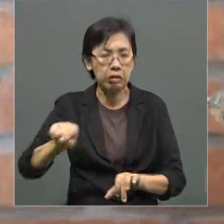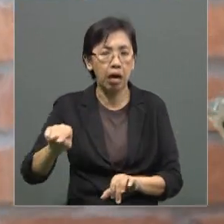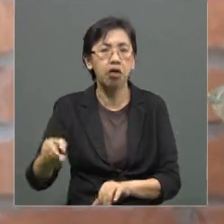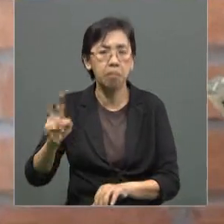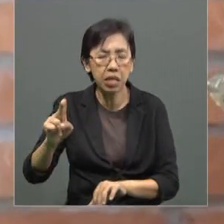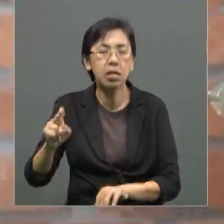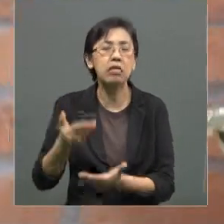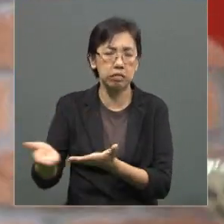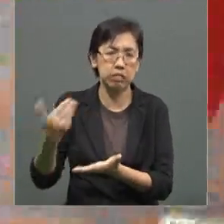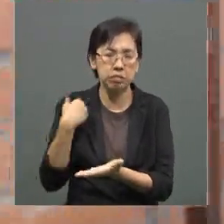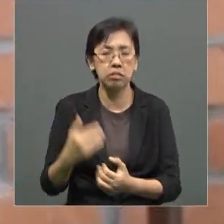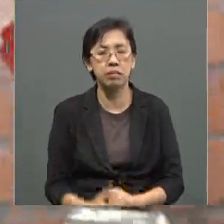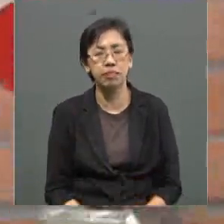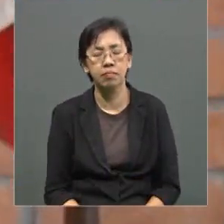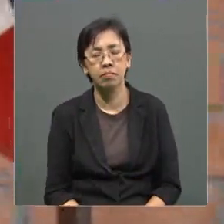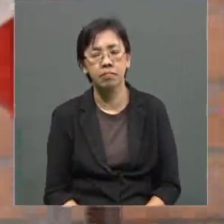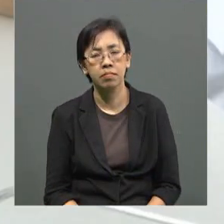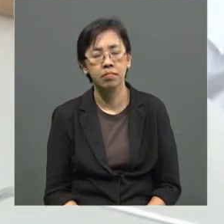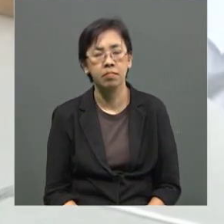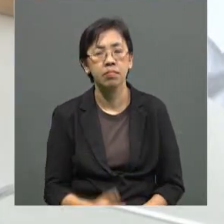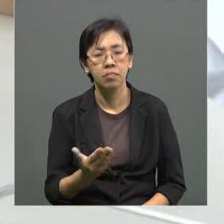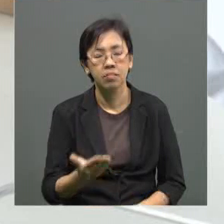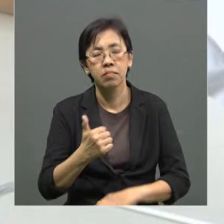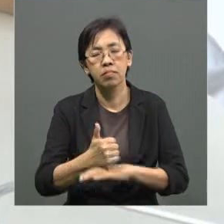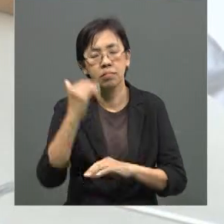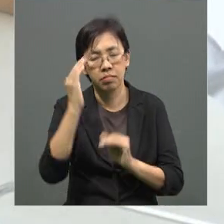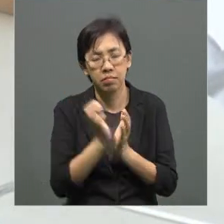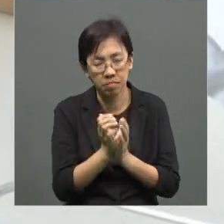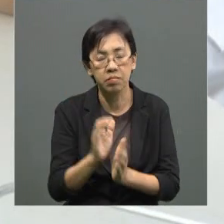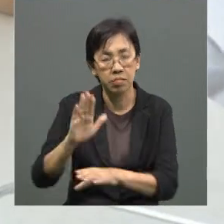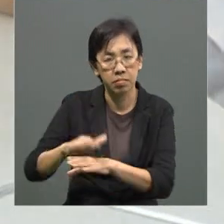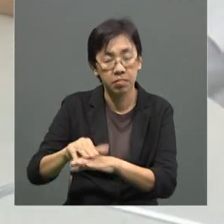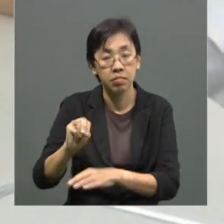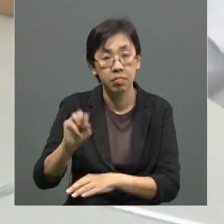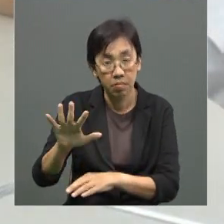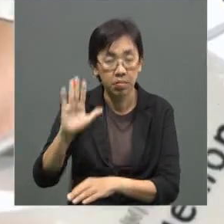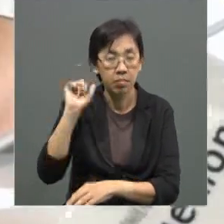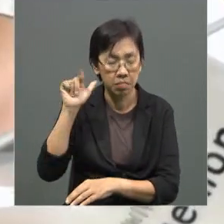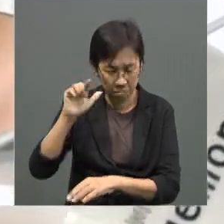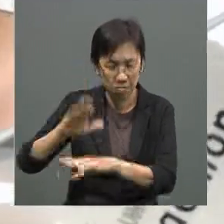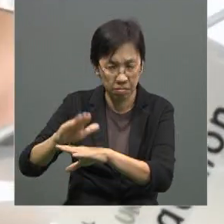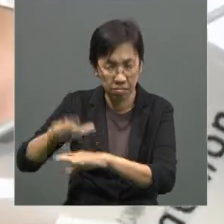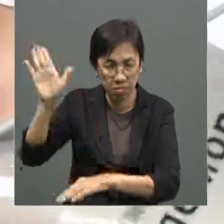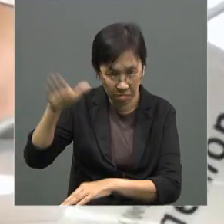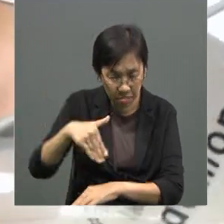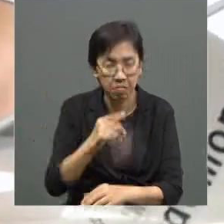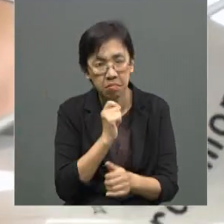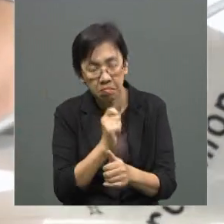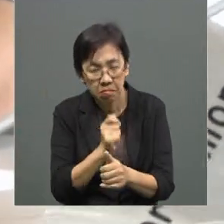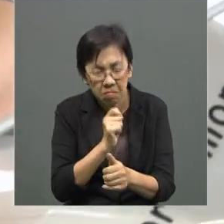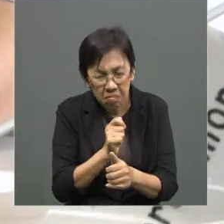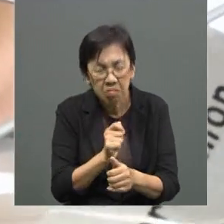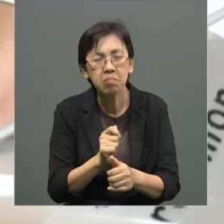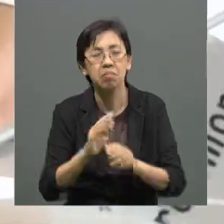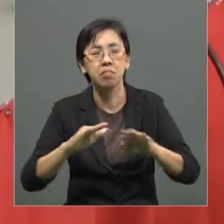ำรวจฮะผู้กำกับการสภ.สวนพริกไทยบอกว่าเบื้องต้นก็จะต้องเรียกตัวเด็กม.5 พร้อมกับผู้ปกครองด้วยนะครับ มาสอบสวนทีนี้ด้วยความ